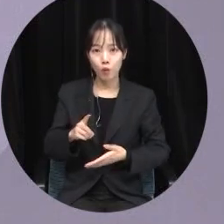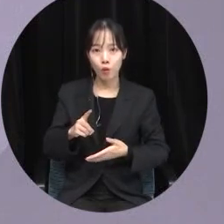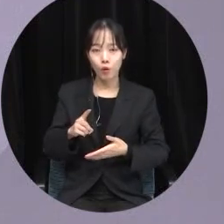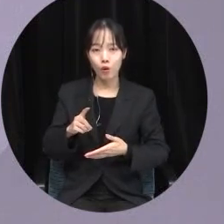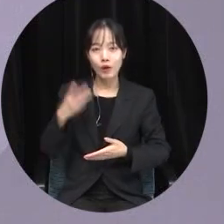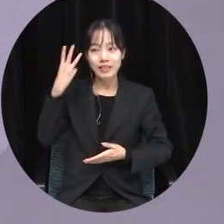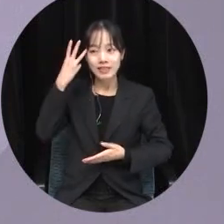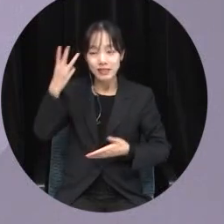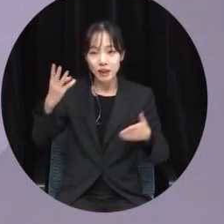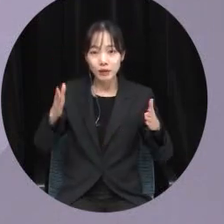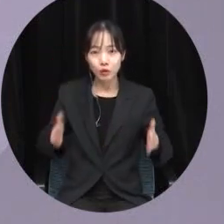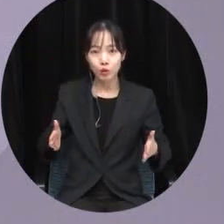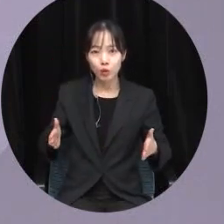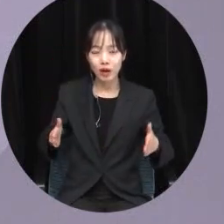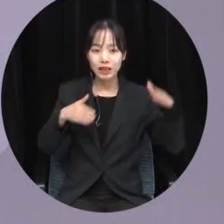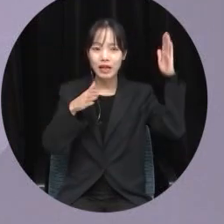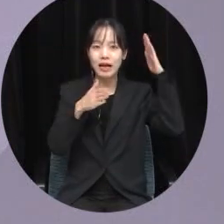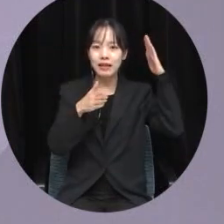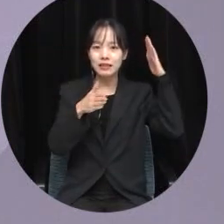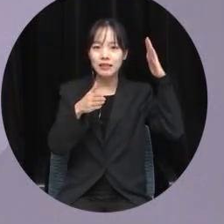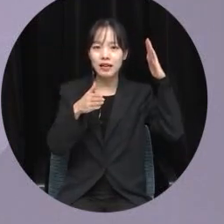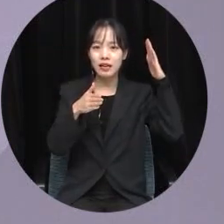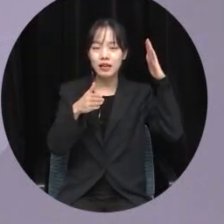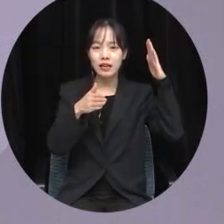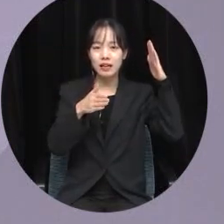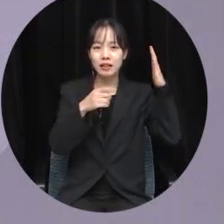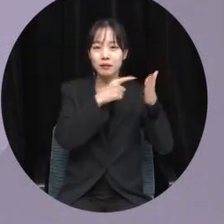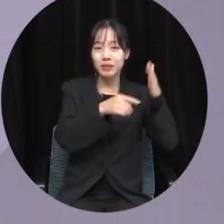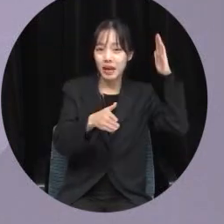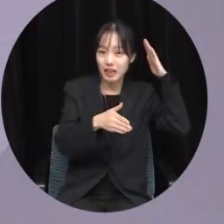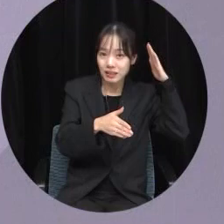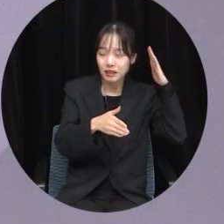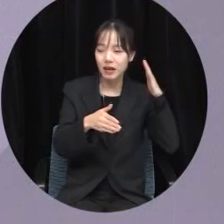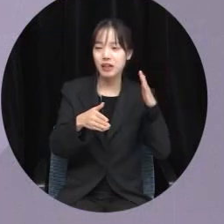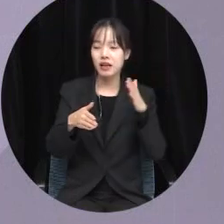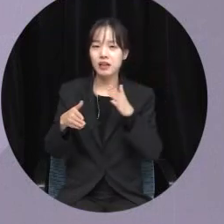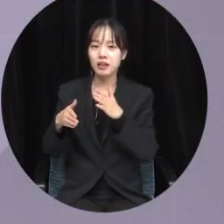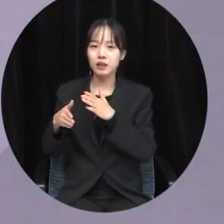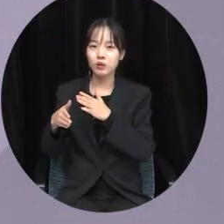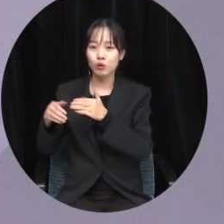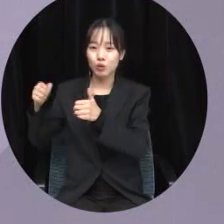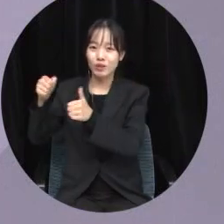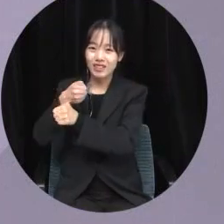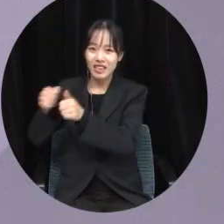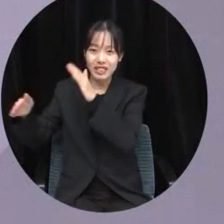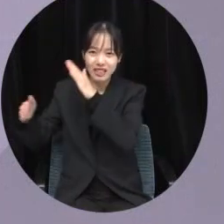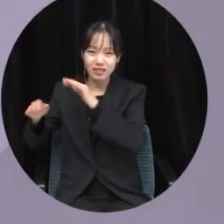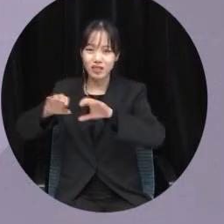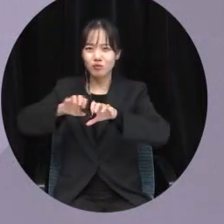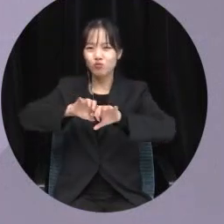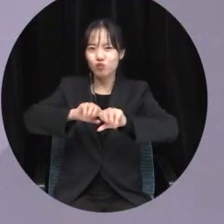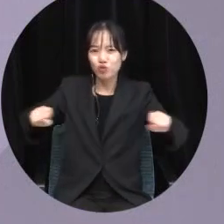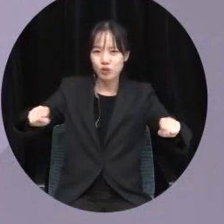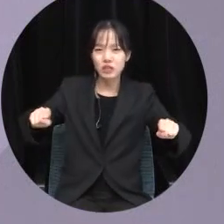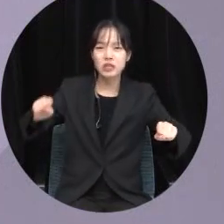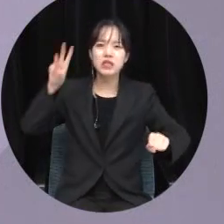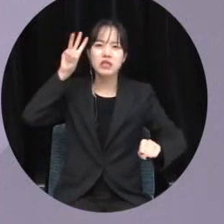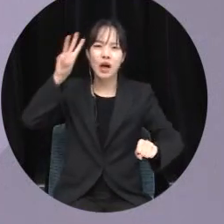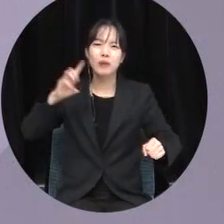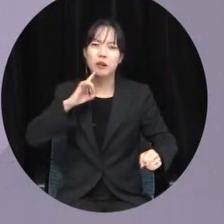피해자 분리가 이제는 작년부터는 7일로 늘어났습니다만 이게 실제로 분리가 조금